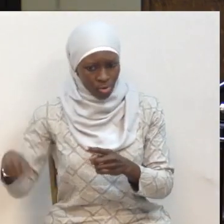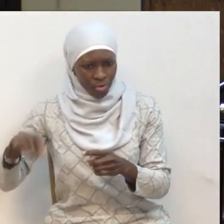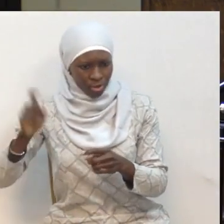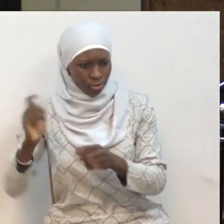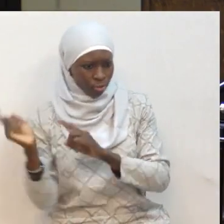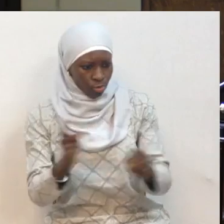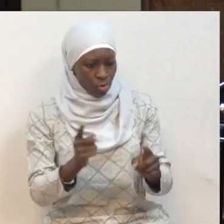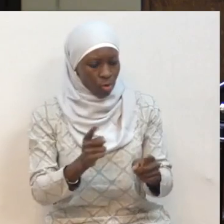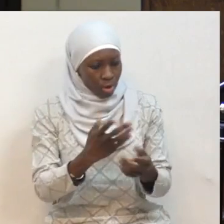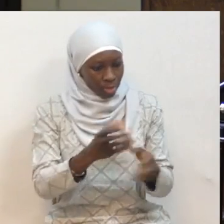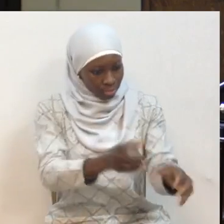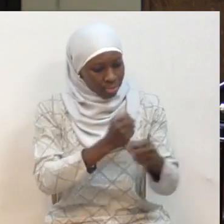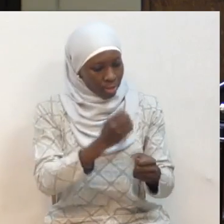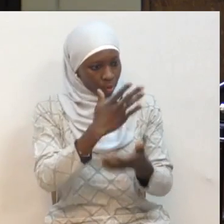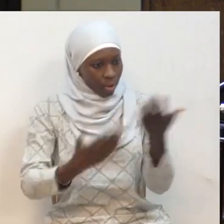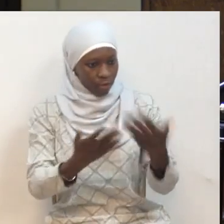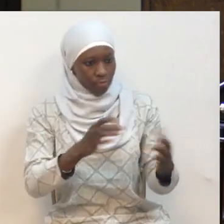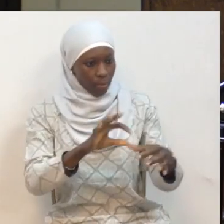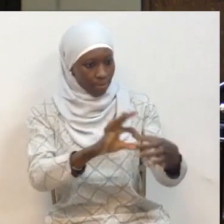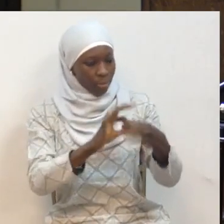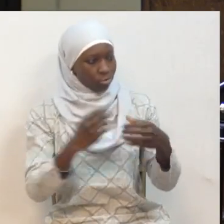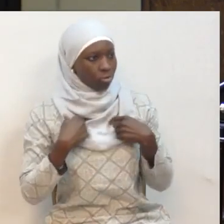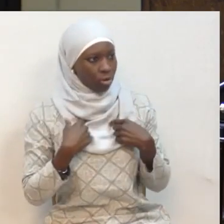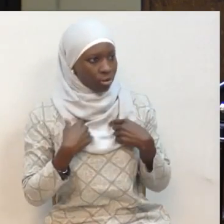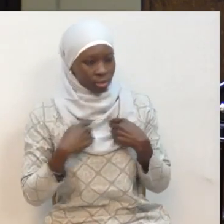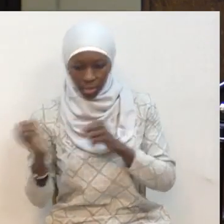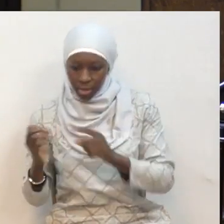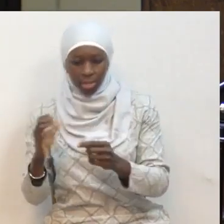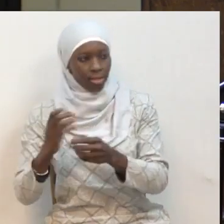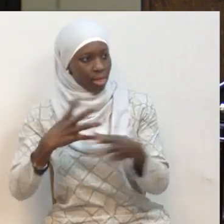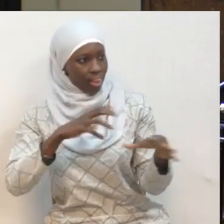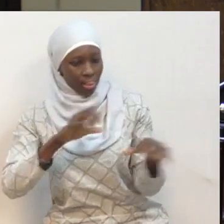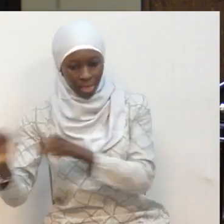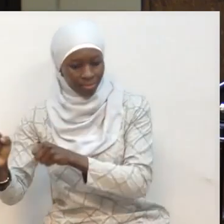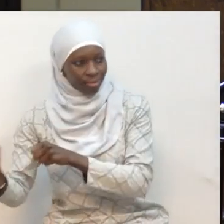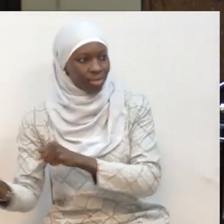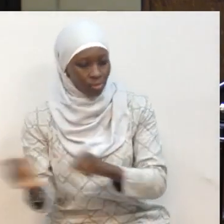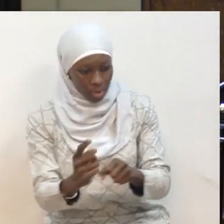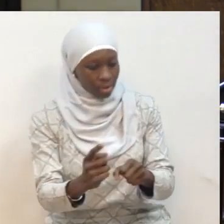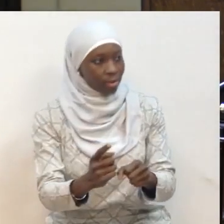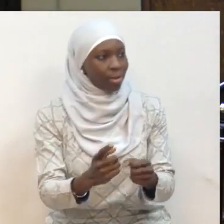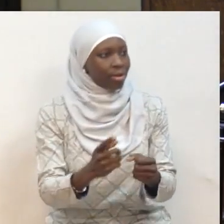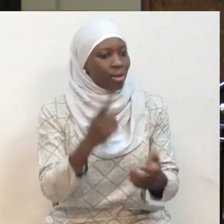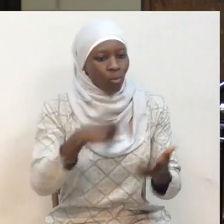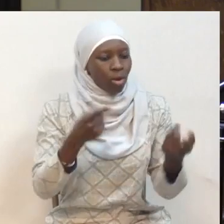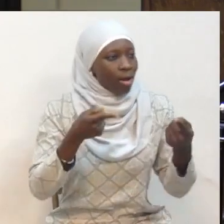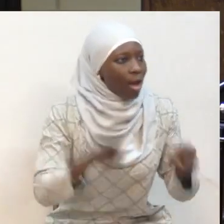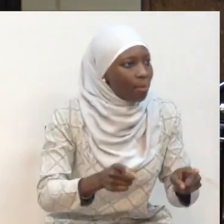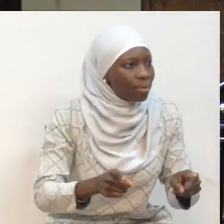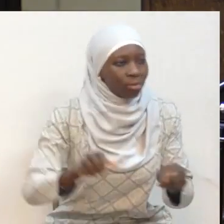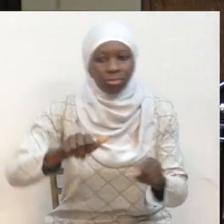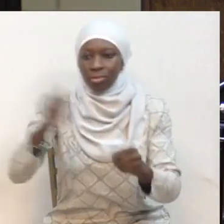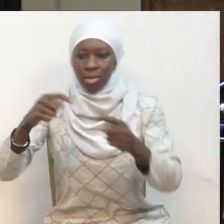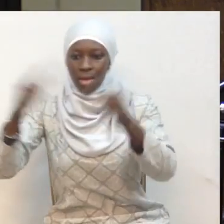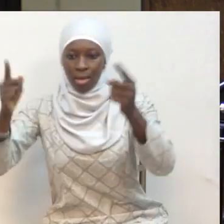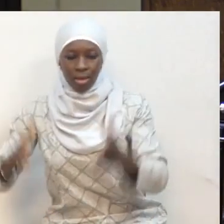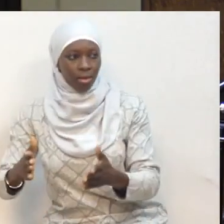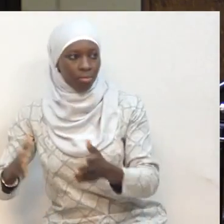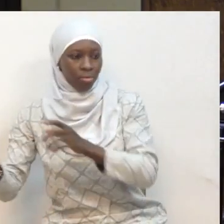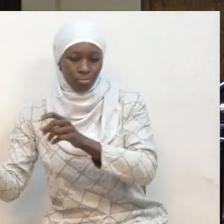community. And the Prophet ﷺ himself got hurt. His jaw was